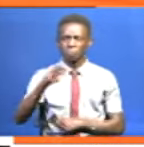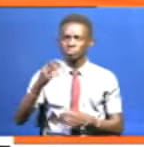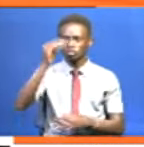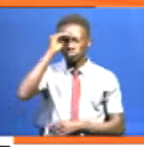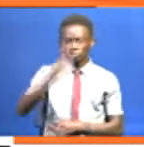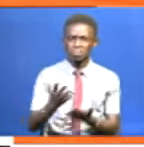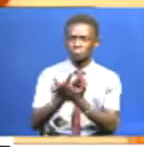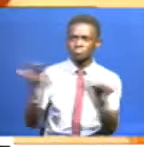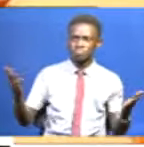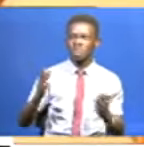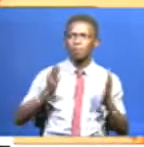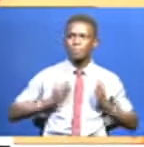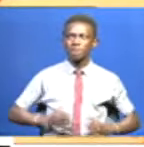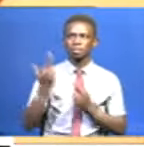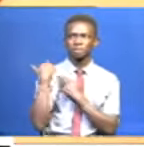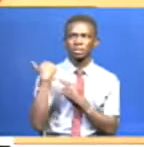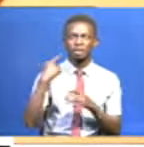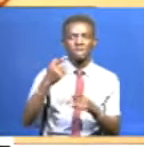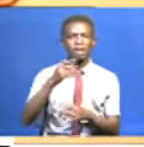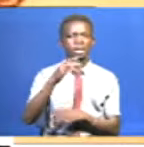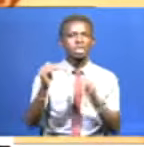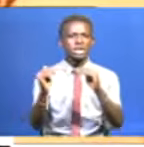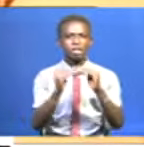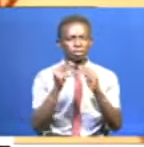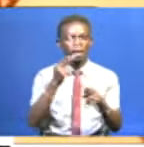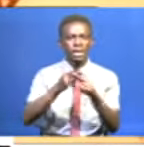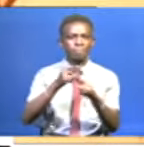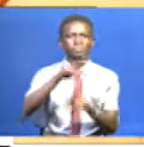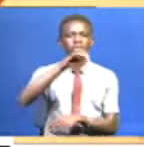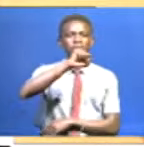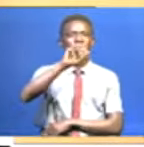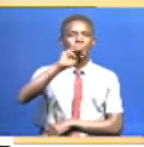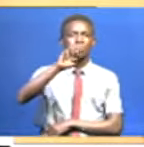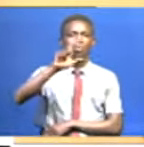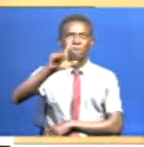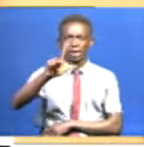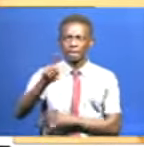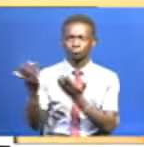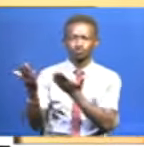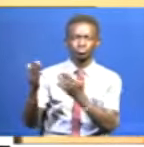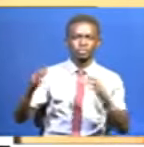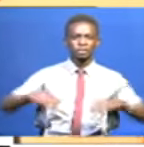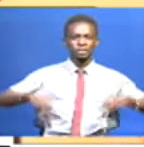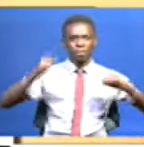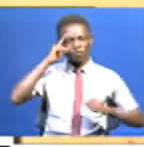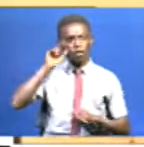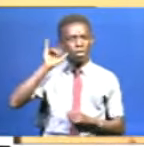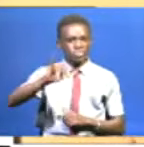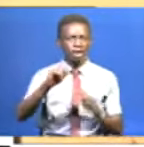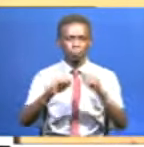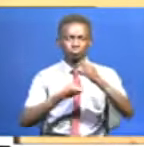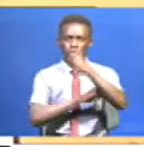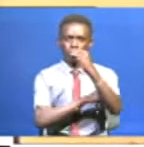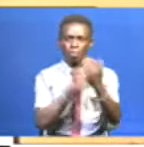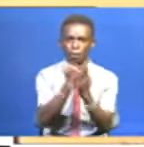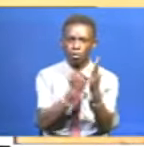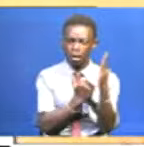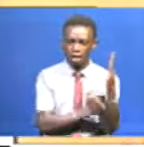katika benki ya Equity Samuel Kirubi alisema chini ya mpango huo wa kila mwaka wanafunzi wataelimishwa kuwa